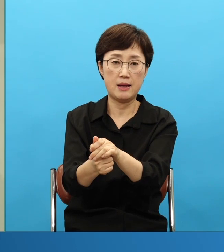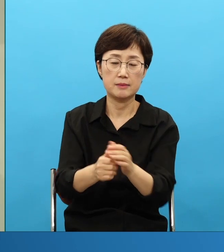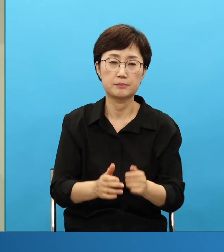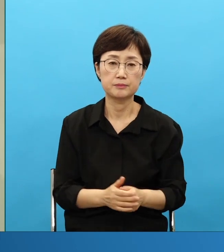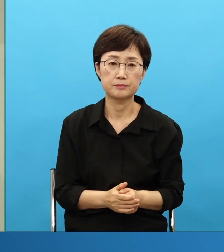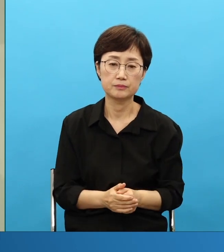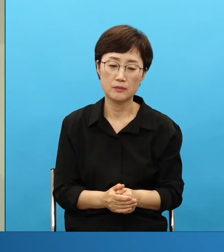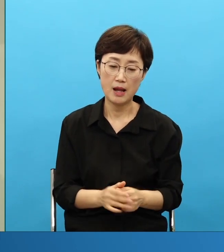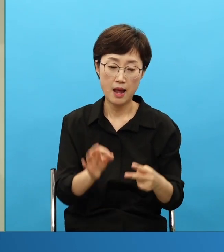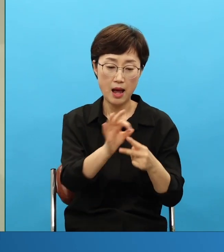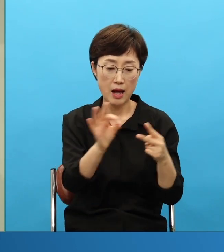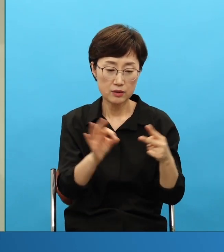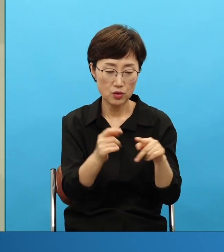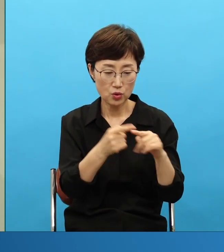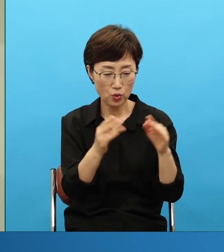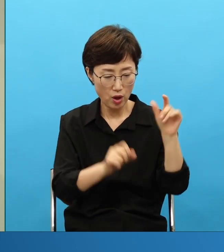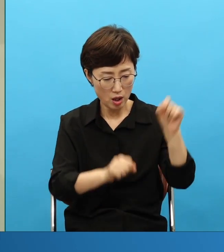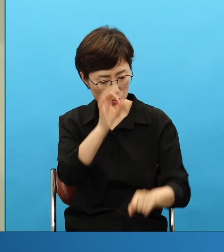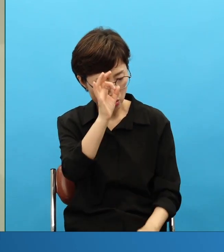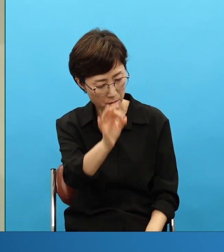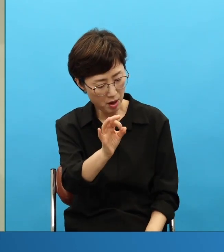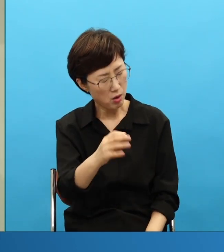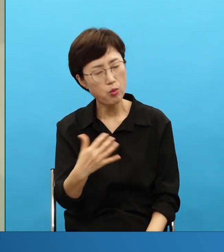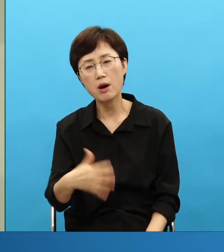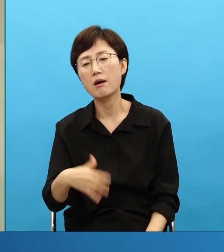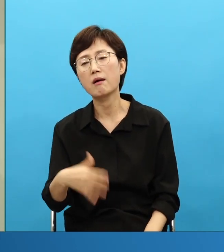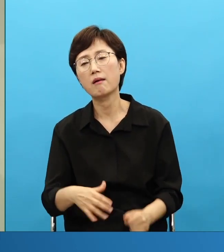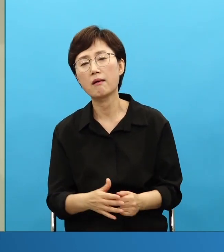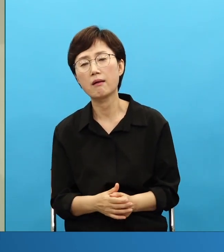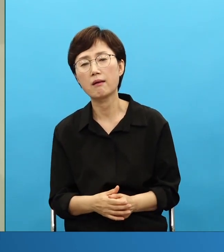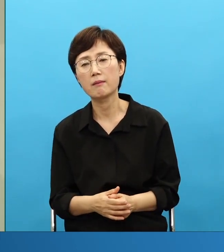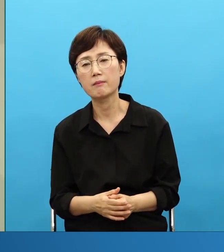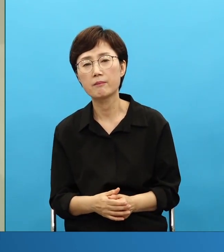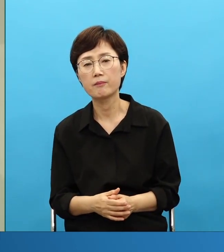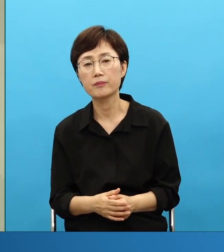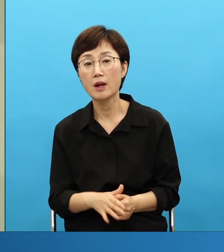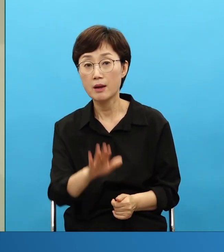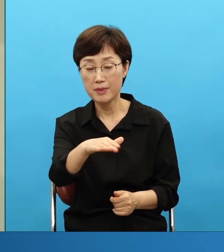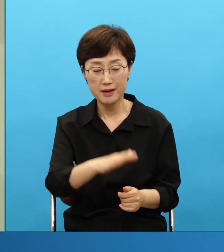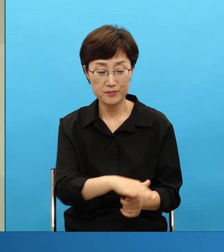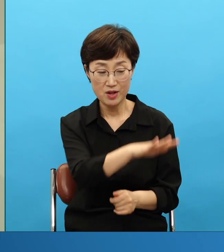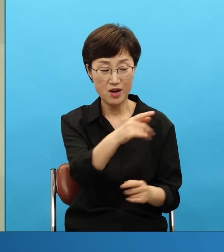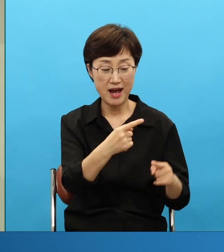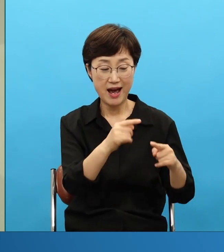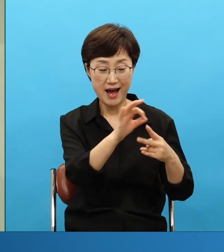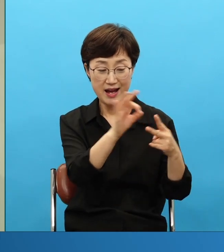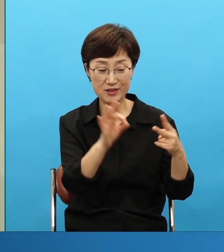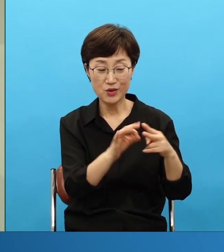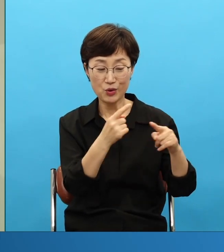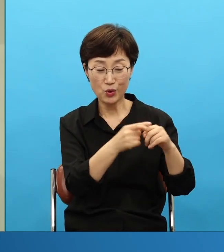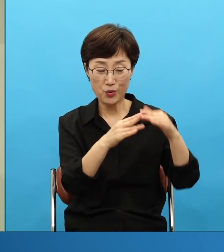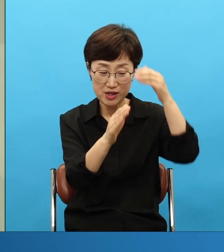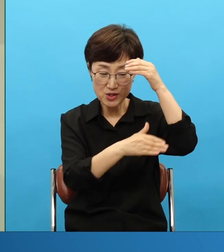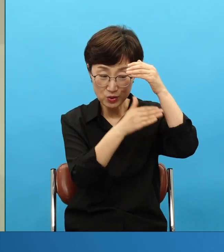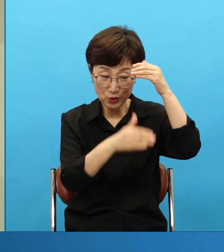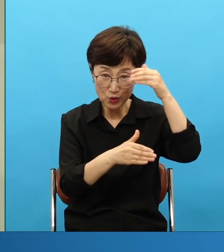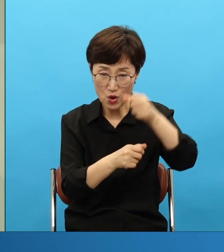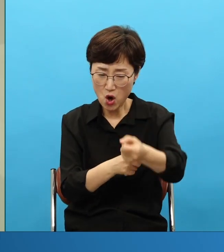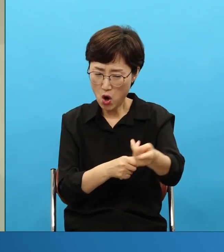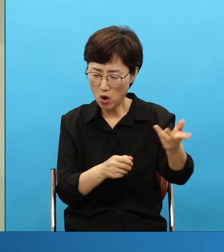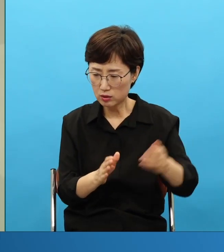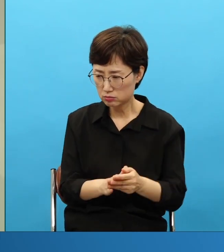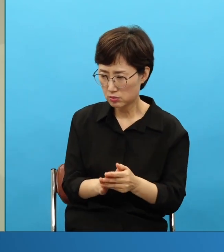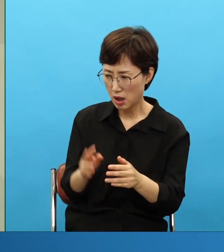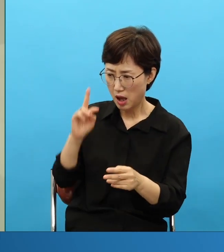진짜 역사입니다. That truly is amazing. 교인들이 이상해요. 바울을 데리고 오니까요. 막 싫어하는 사람도 있었어요. Church members are very strange.